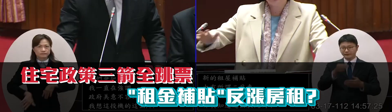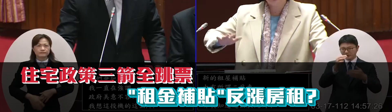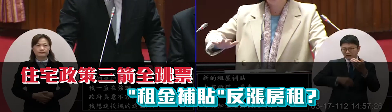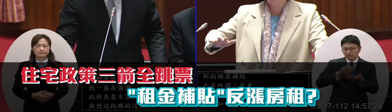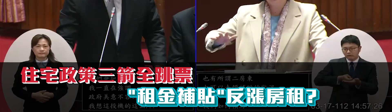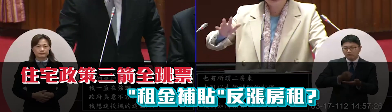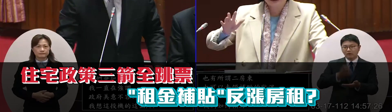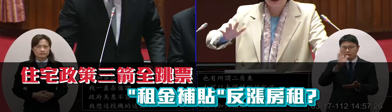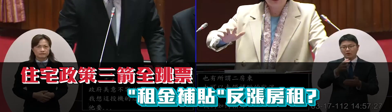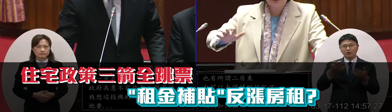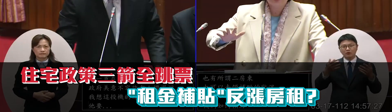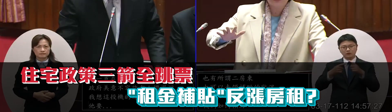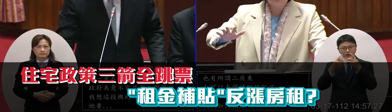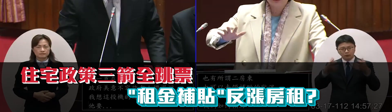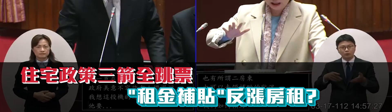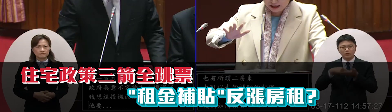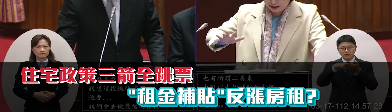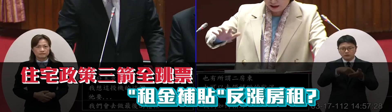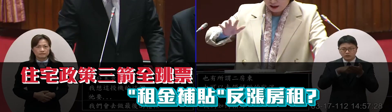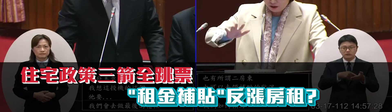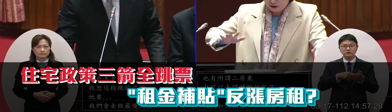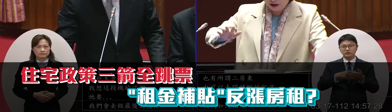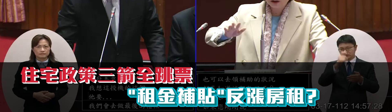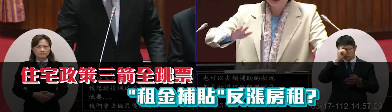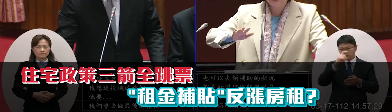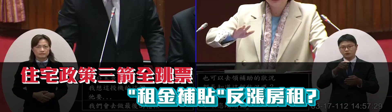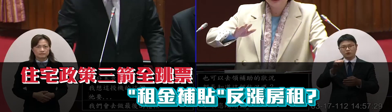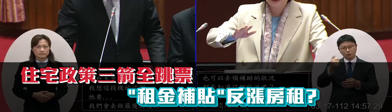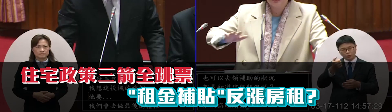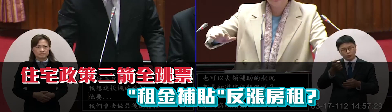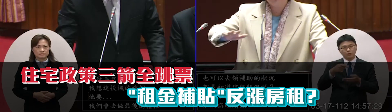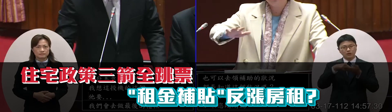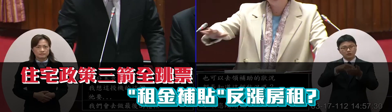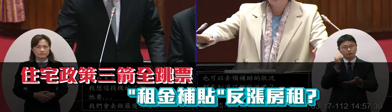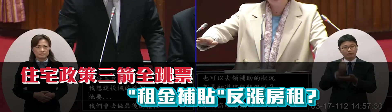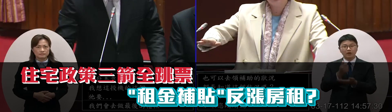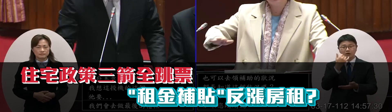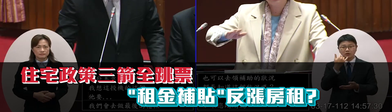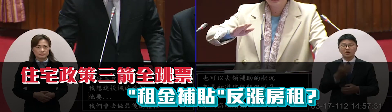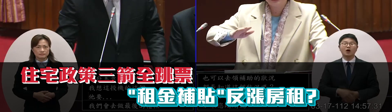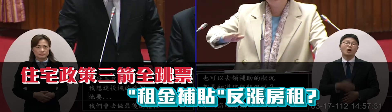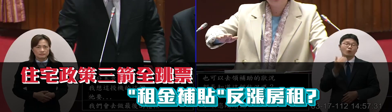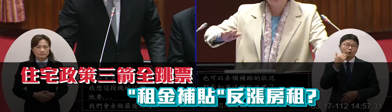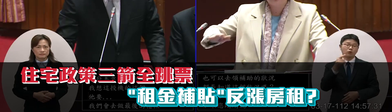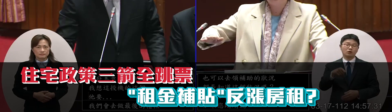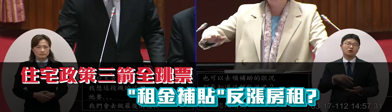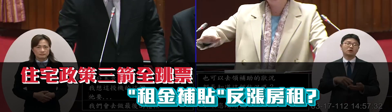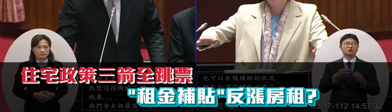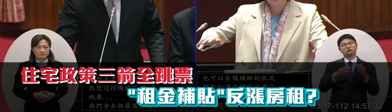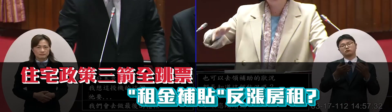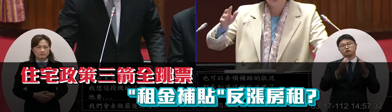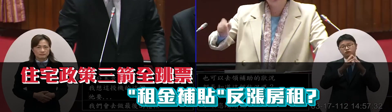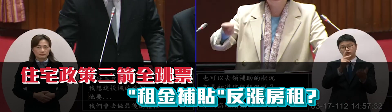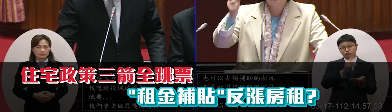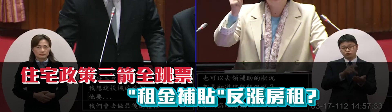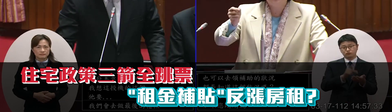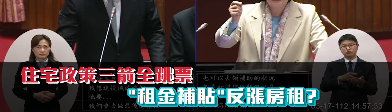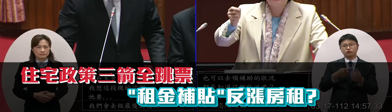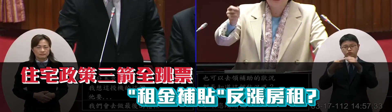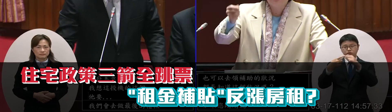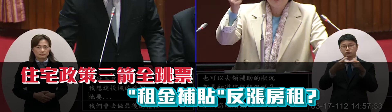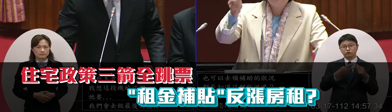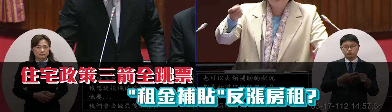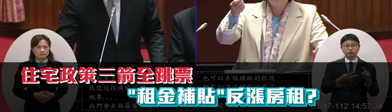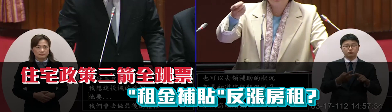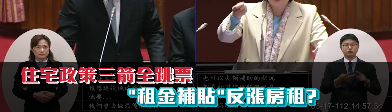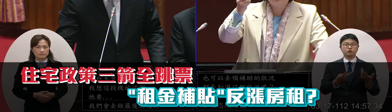更多人进入，我们达到50万户。但是如果有人是一个分租的情况之下，一房东、二房东、三房东都能够不